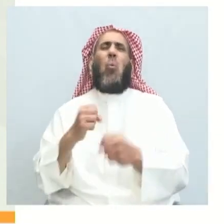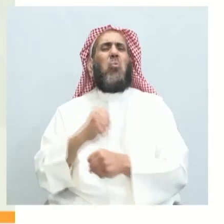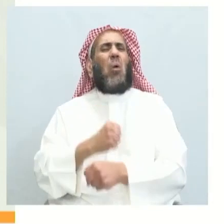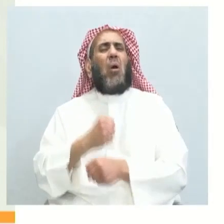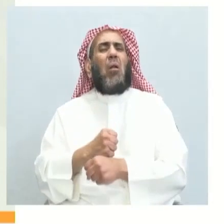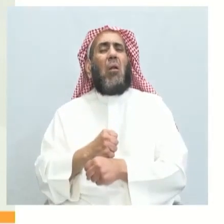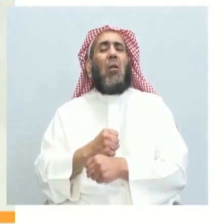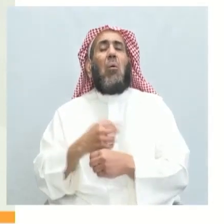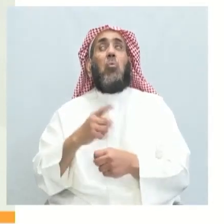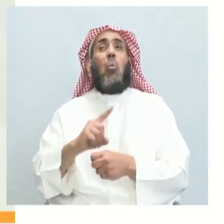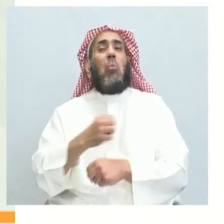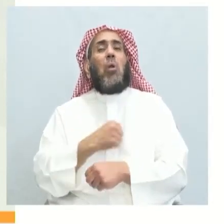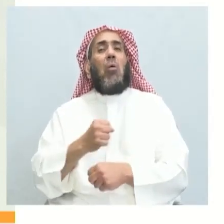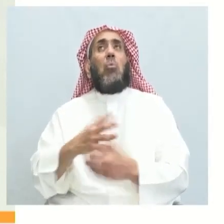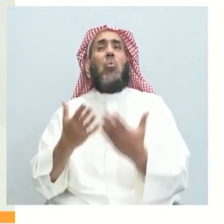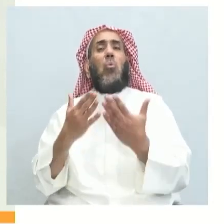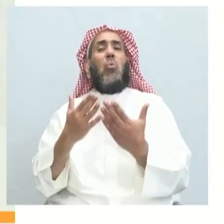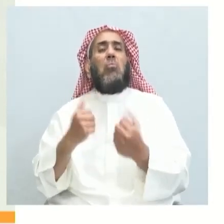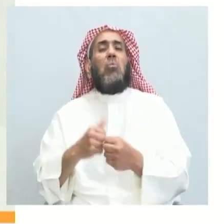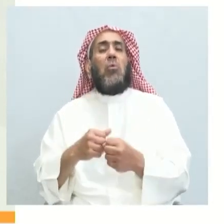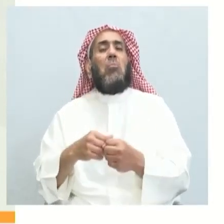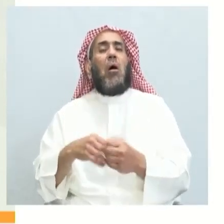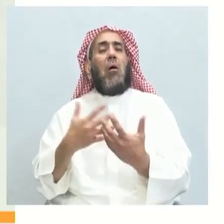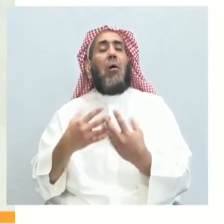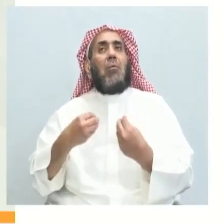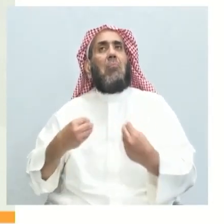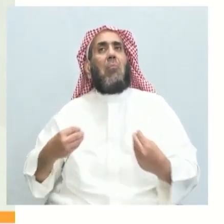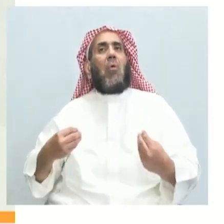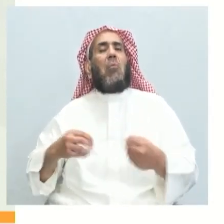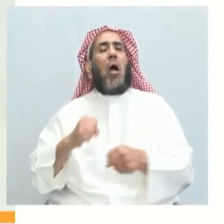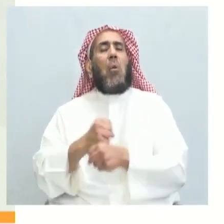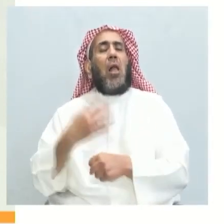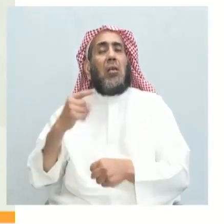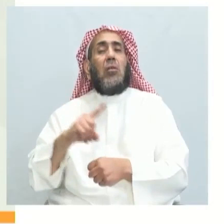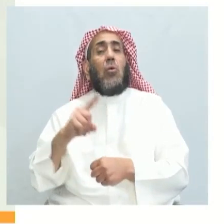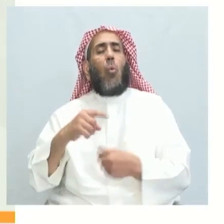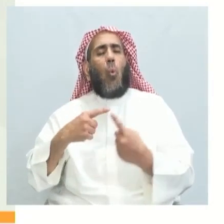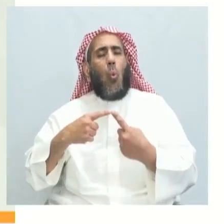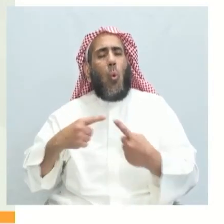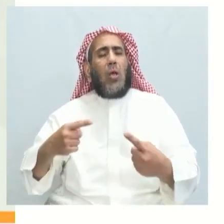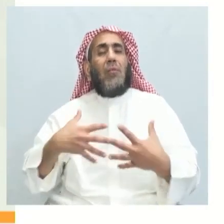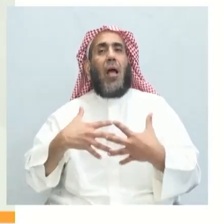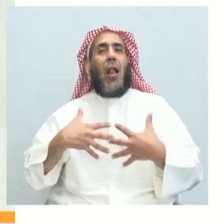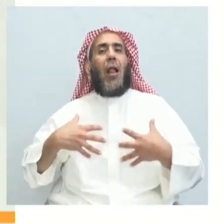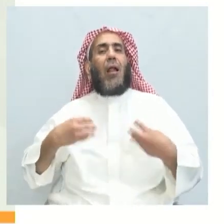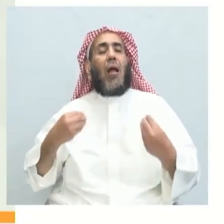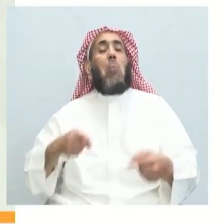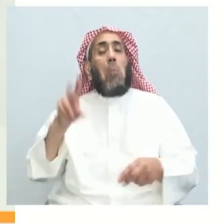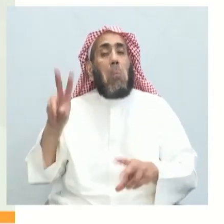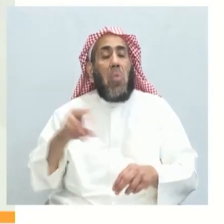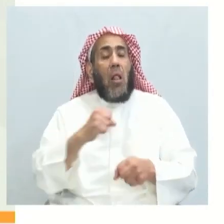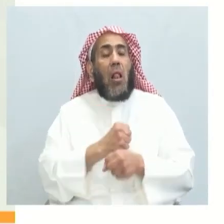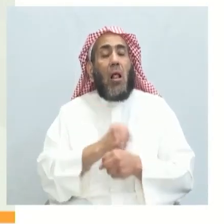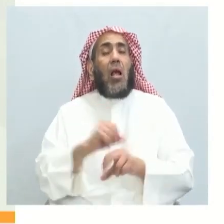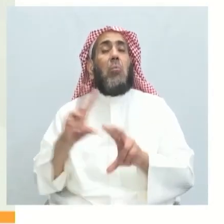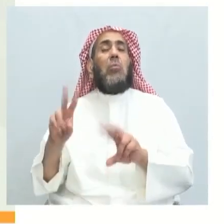استعمل وتؤمن بالله ثم تدعوه ثم تبدا تبدا ب يعني بعمل الحسنات وانما حتى في حال الرخاء فعمل لله في الرغبه